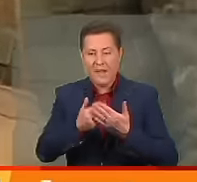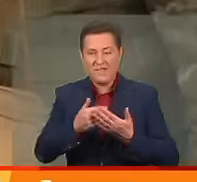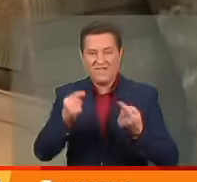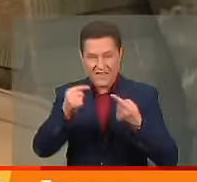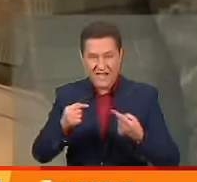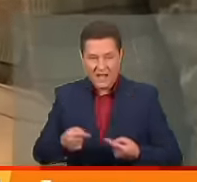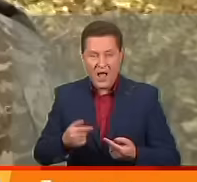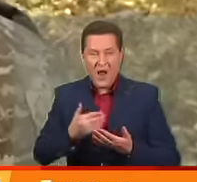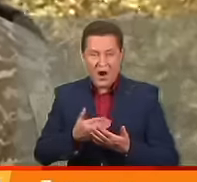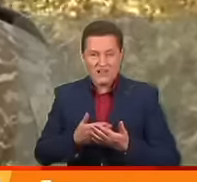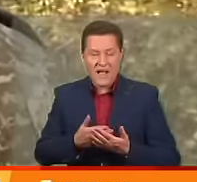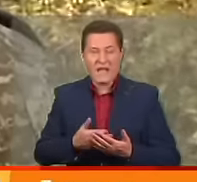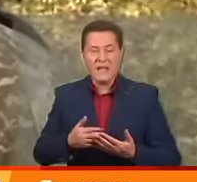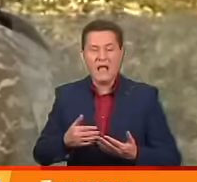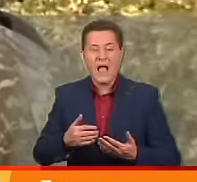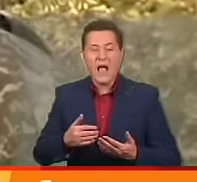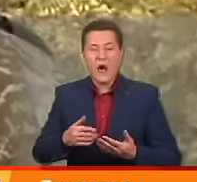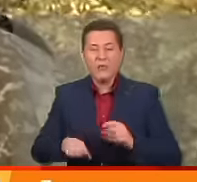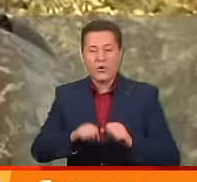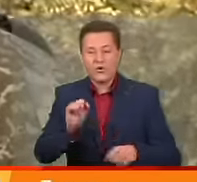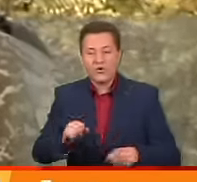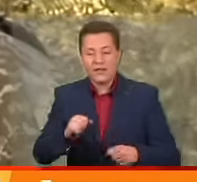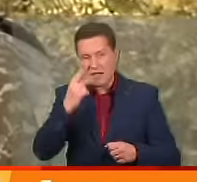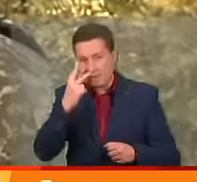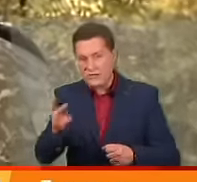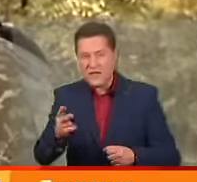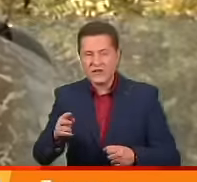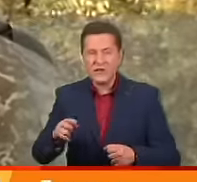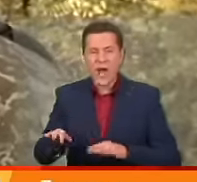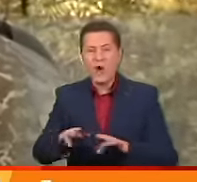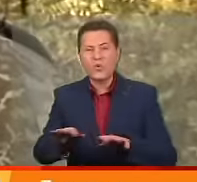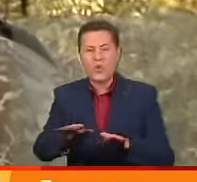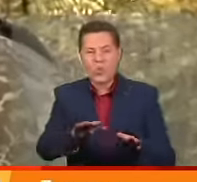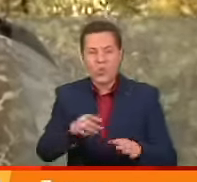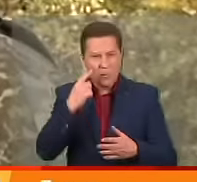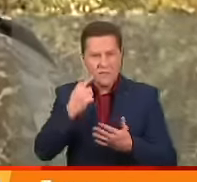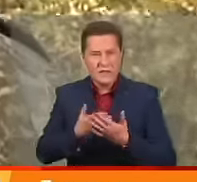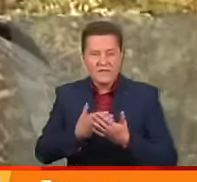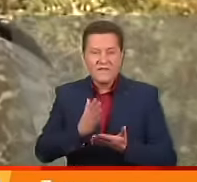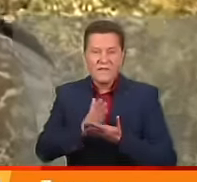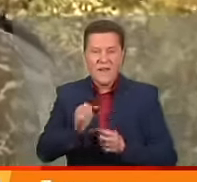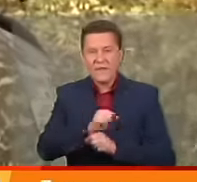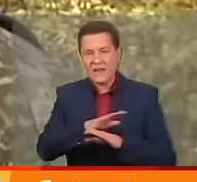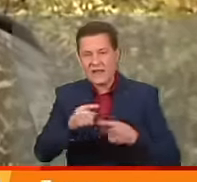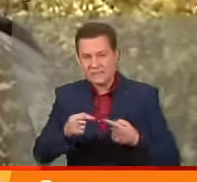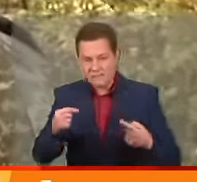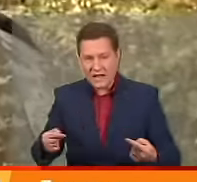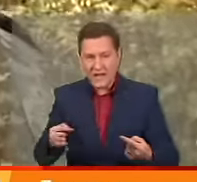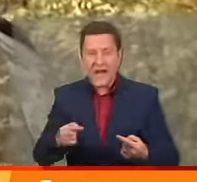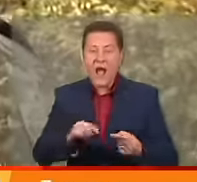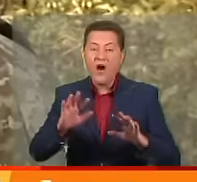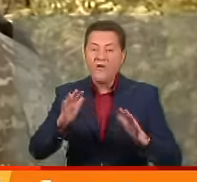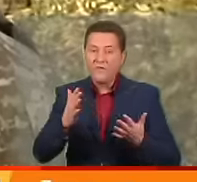або спостереження якогось руху підозрілого, або наявність вибухонебезпечних предметів і так далі. В разі